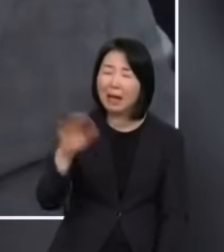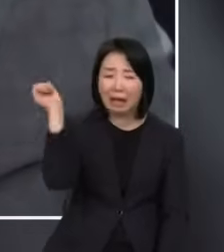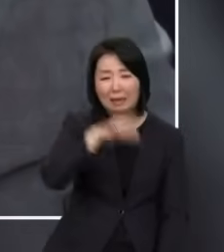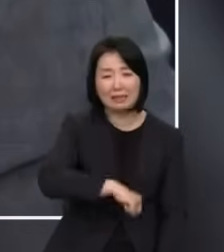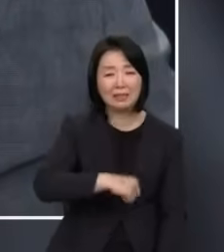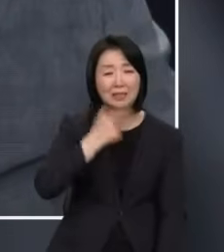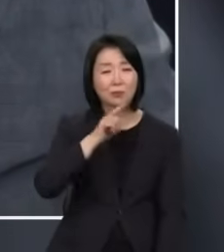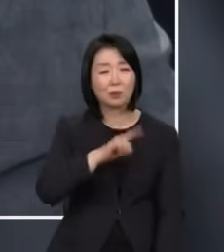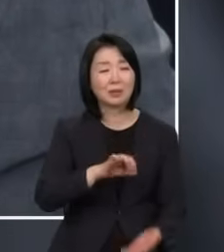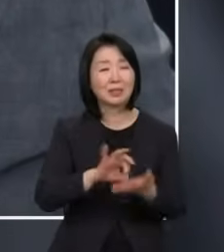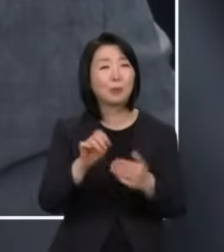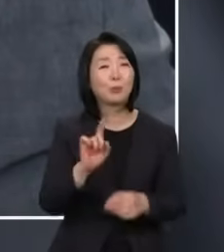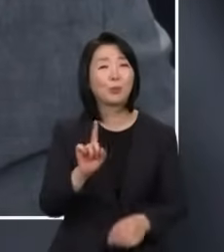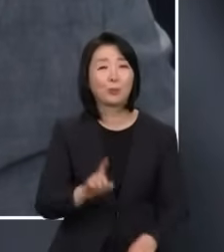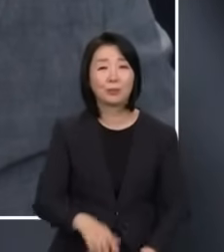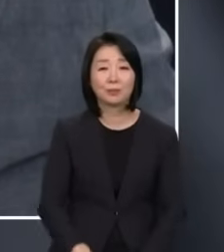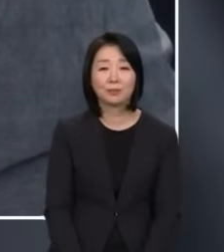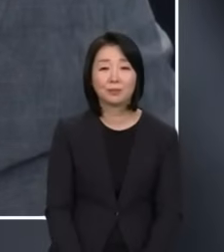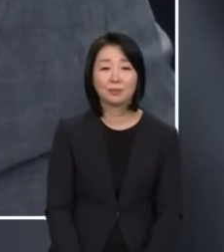예. 뭘 써야 되나.